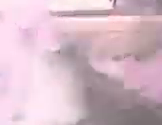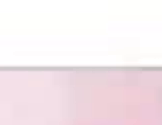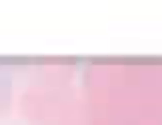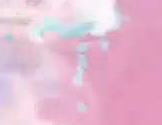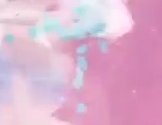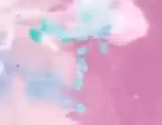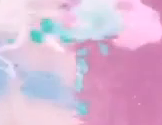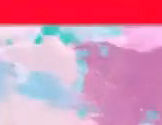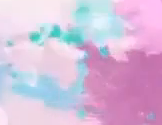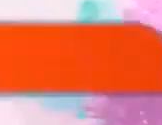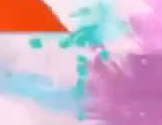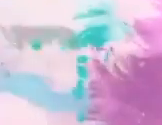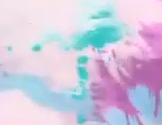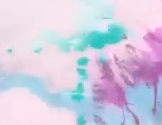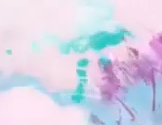wuh